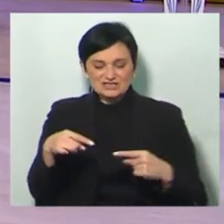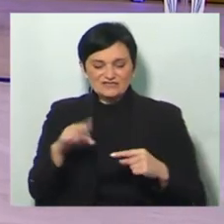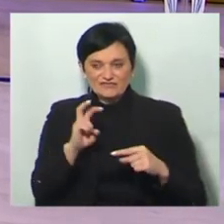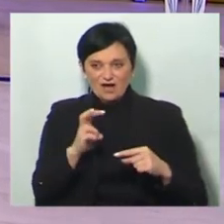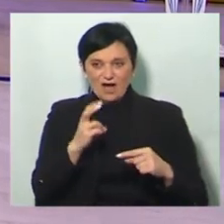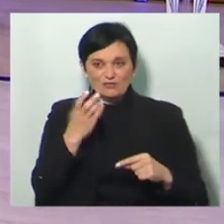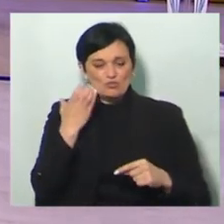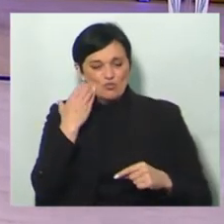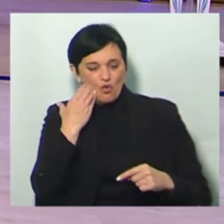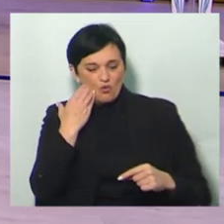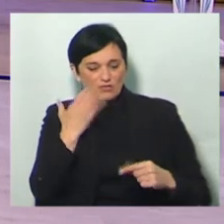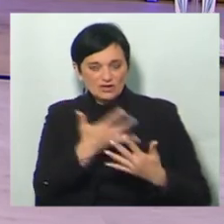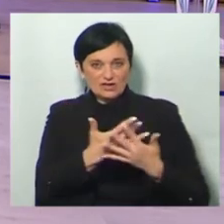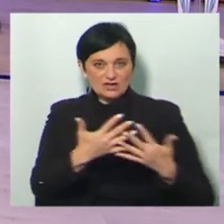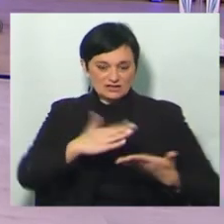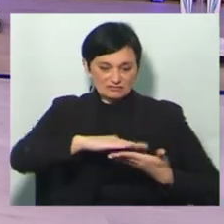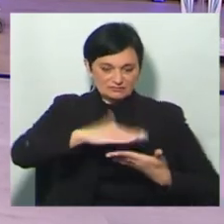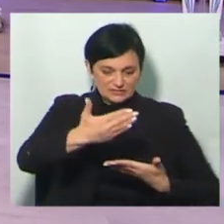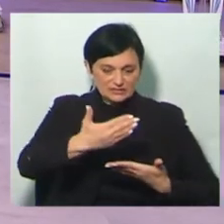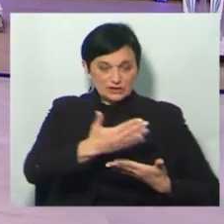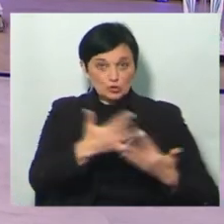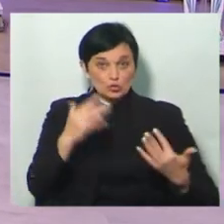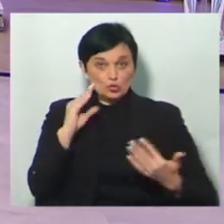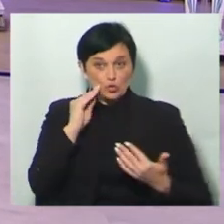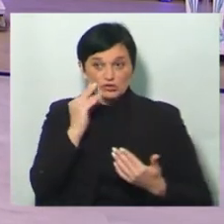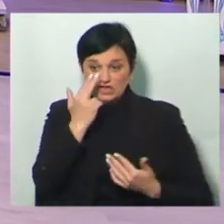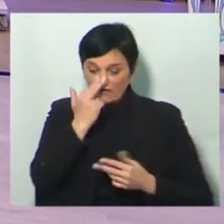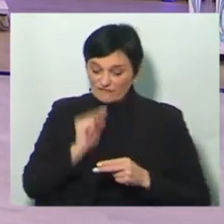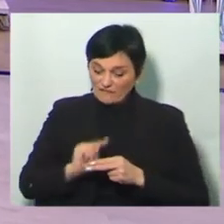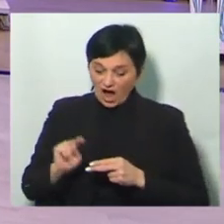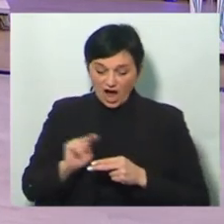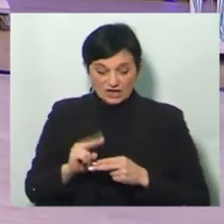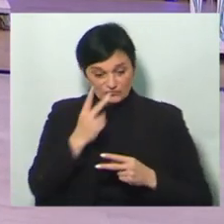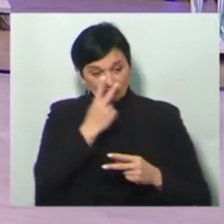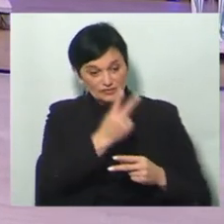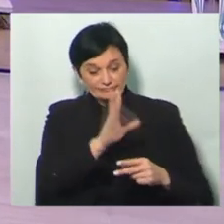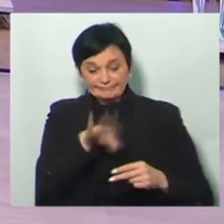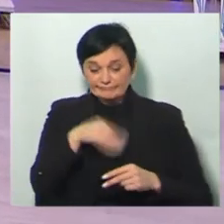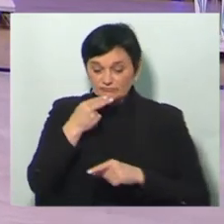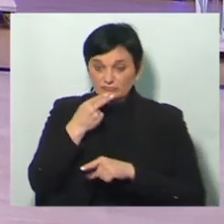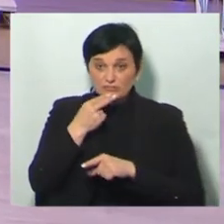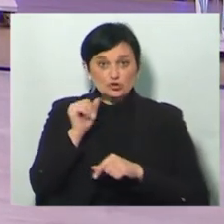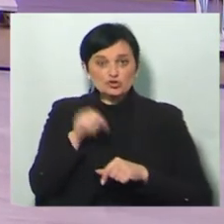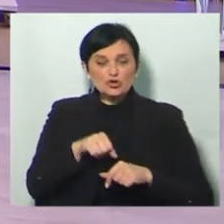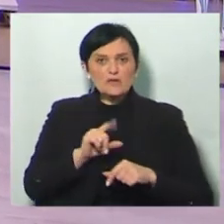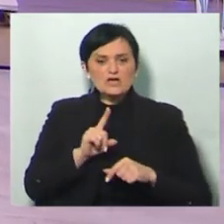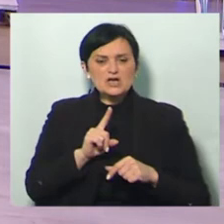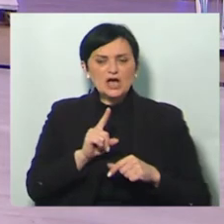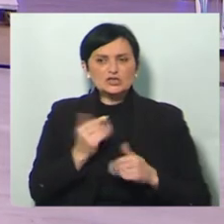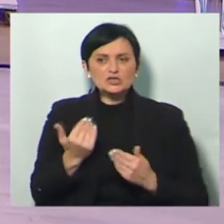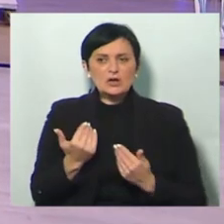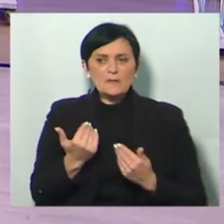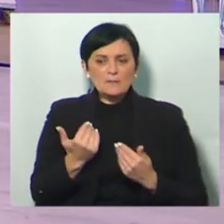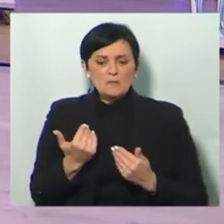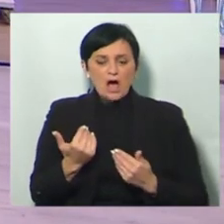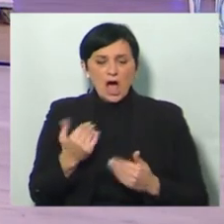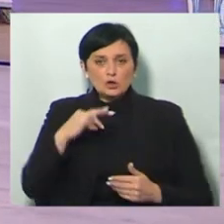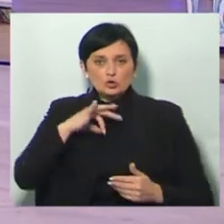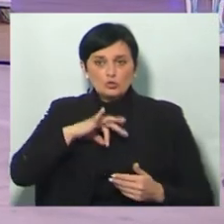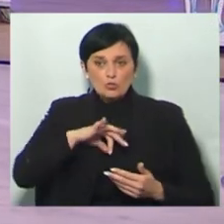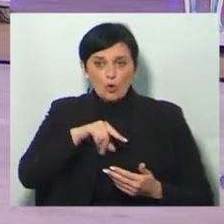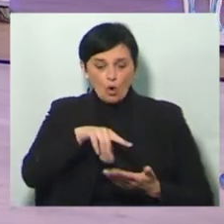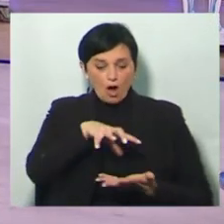ელექტრომოწყობილობების ეკრანთან კვებას როდესაც ვაჩვევთ. Რასაკვირველია ამან შეიძლება მექანიკურად მათ მიერ მოხმარებული